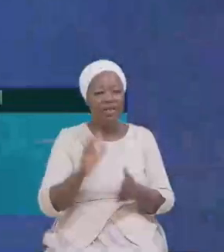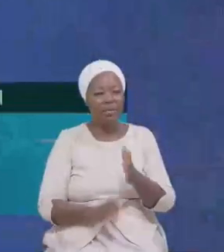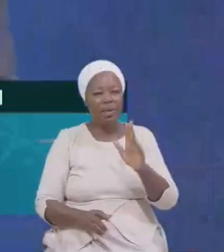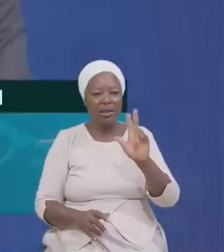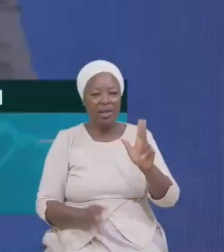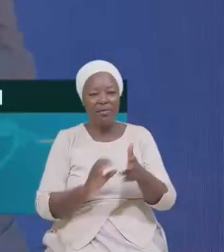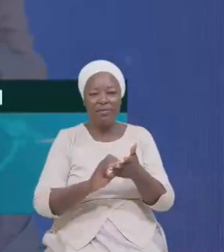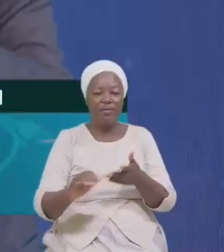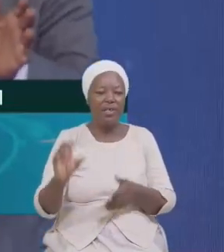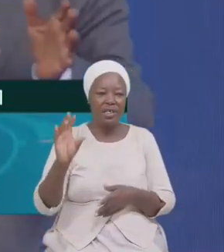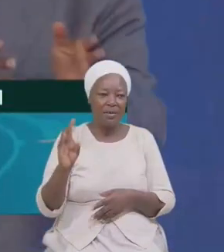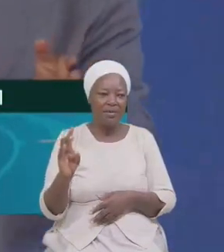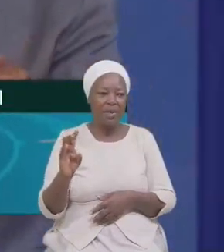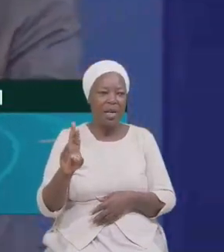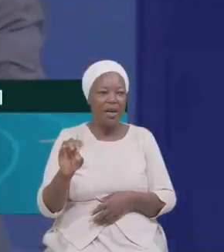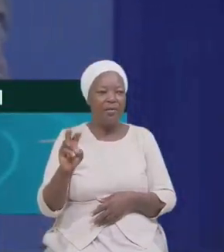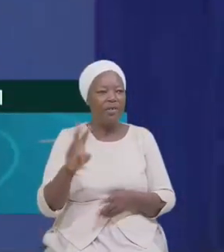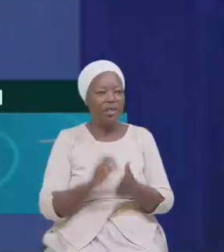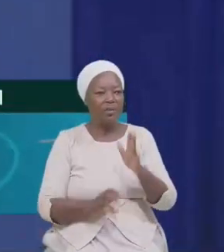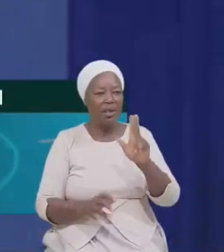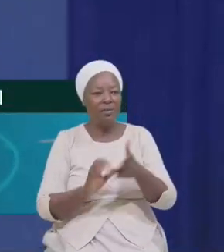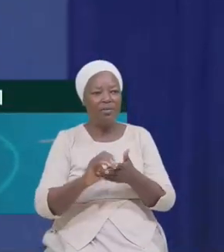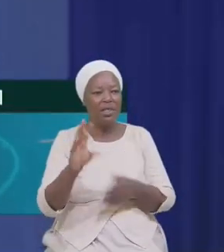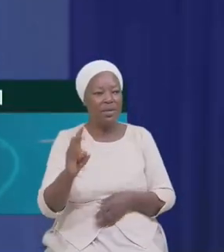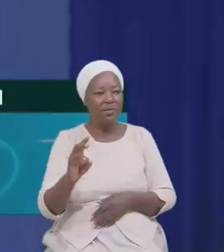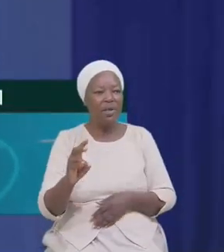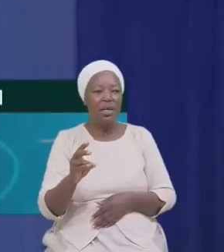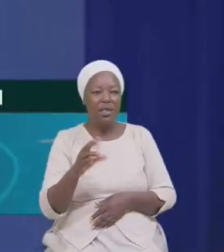3, verset 7. Et nous dit ici,